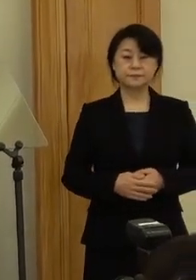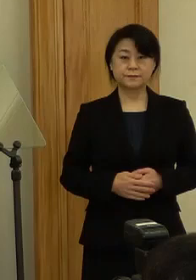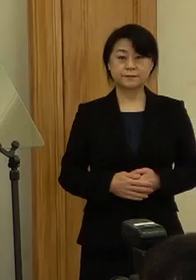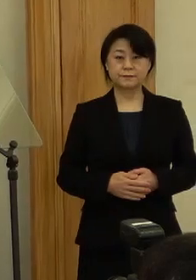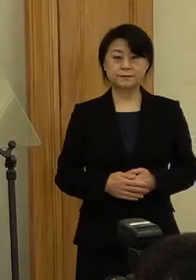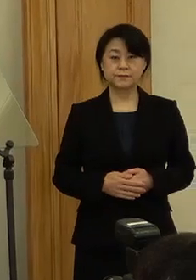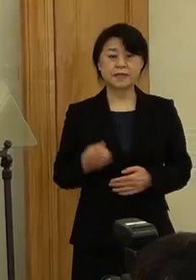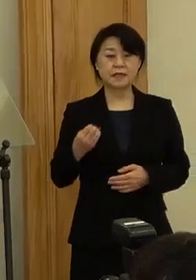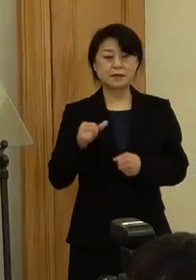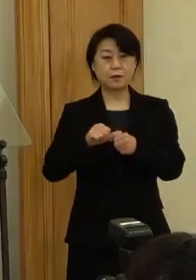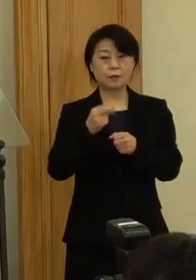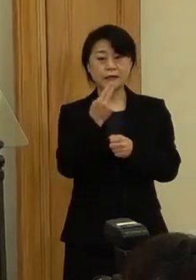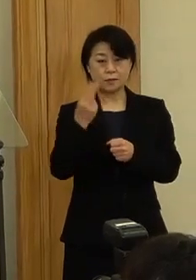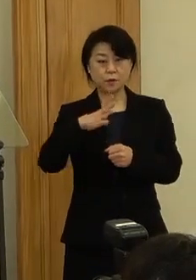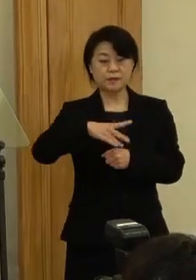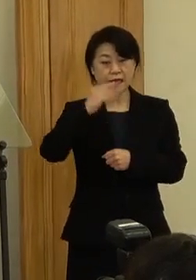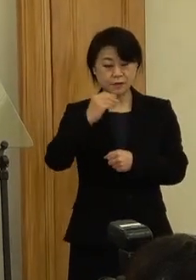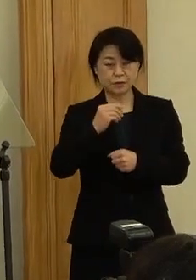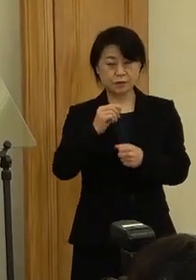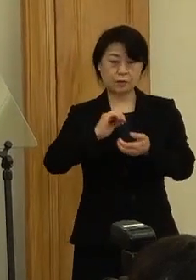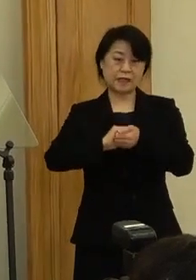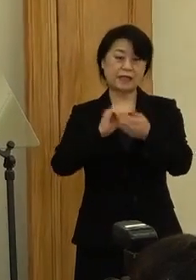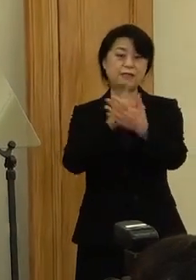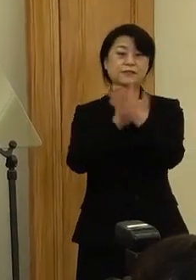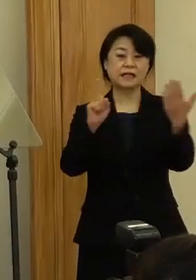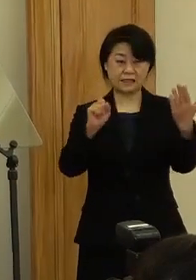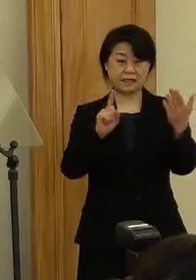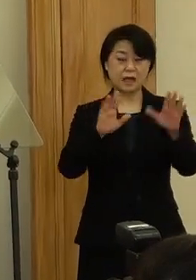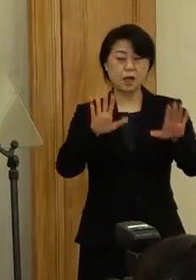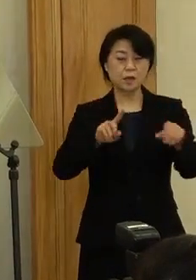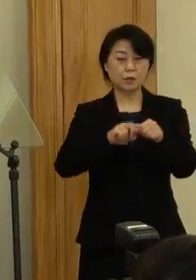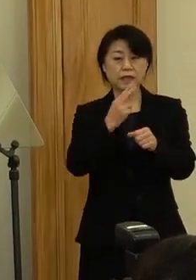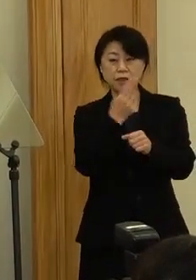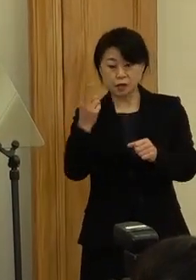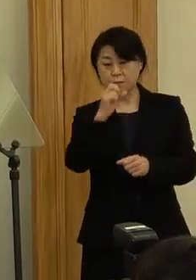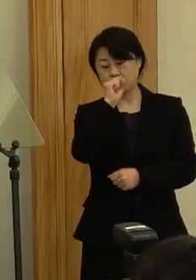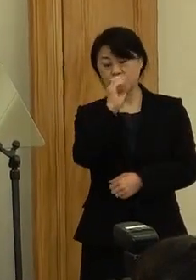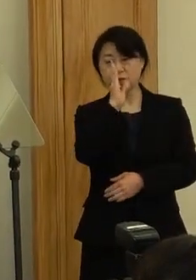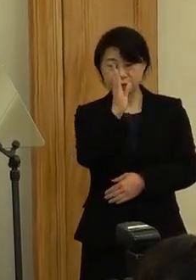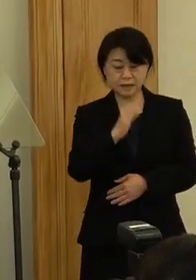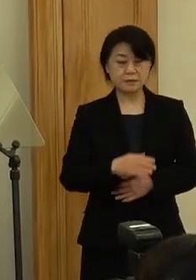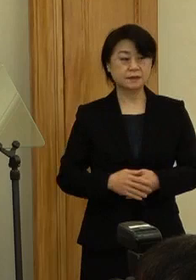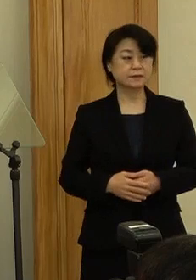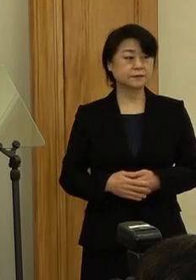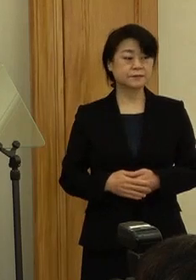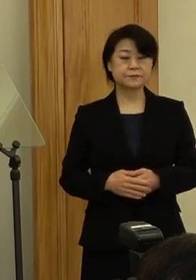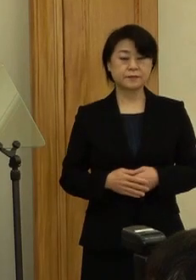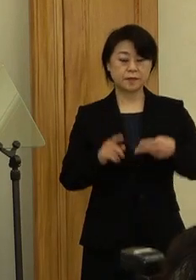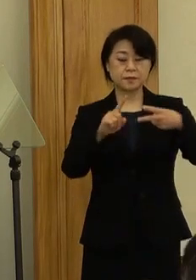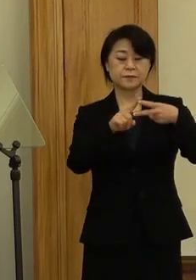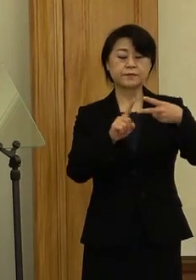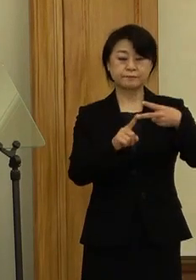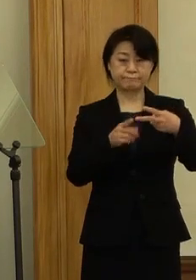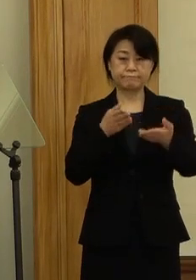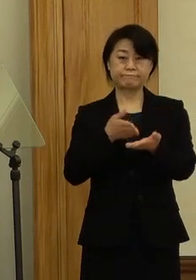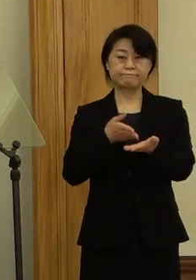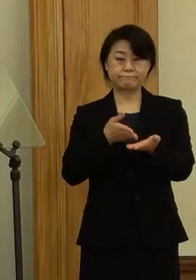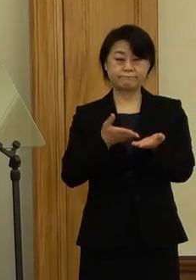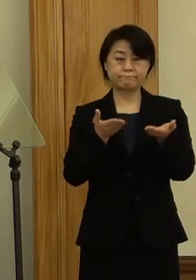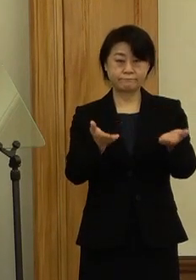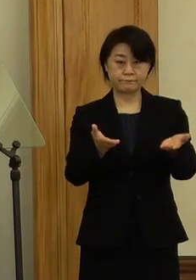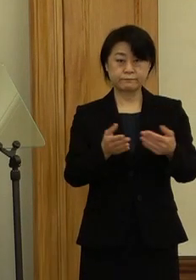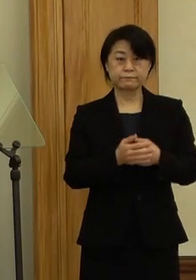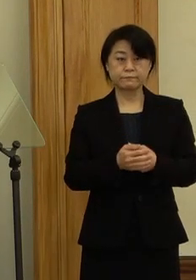はい、令和5年度最初の定例の会見です。どうか今年本年度もよろしくお願いいたします。2点ご説明させていただきます